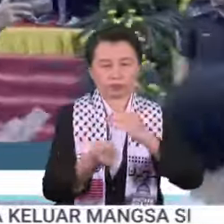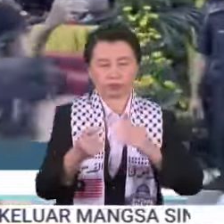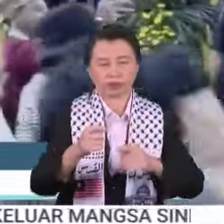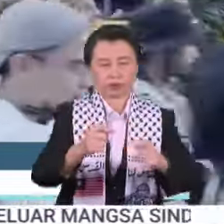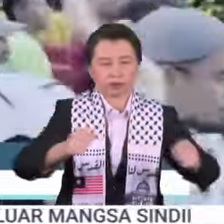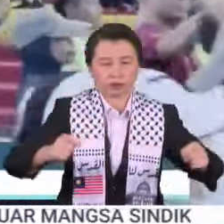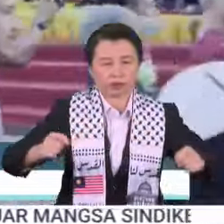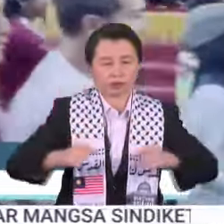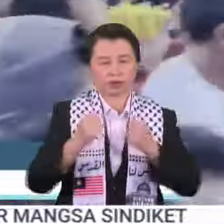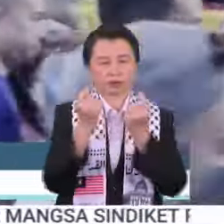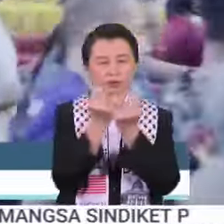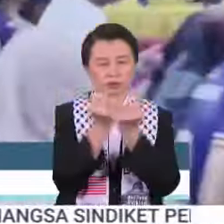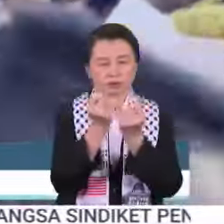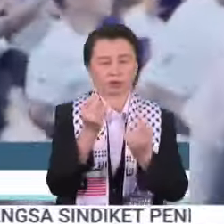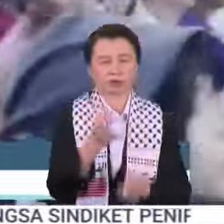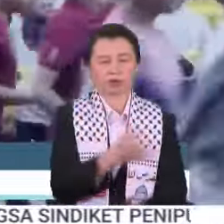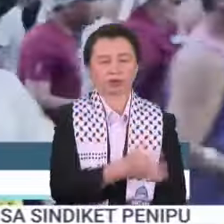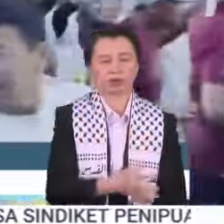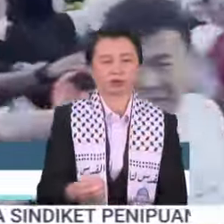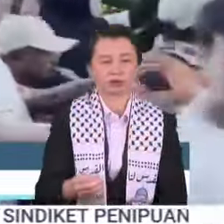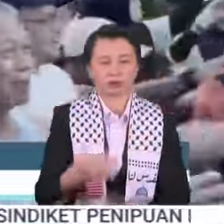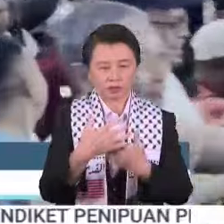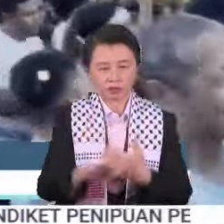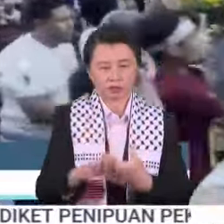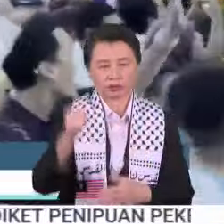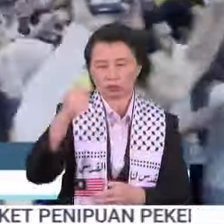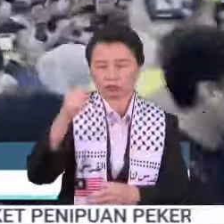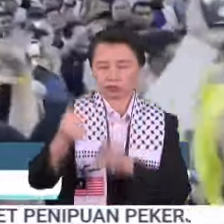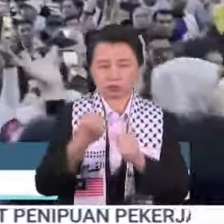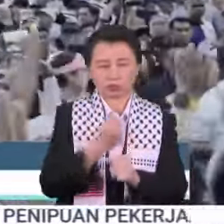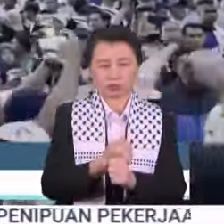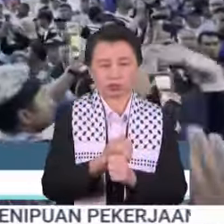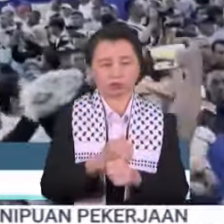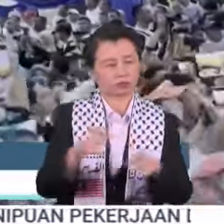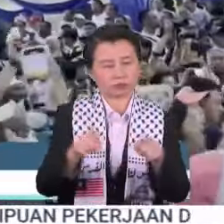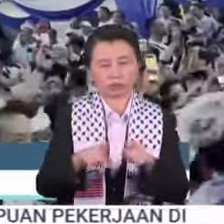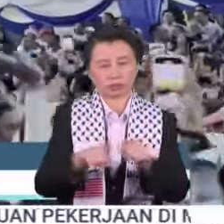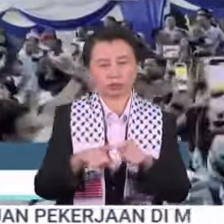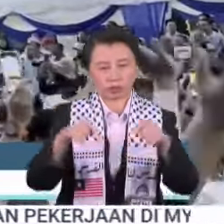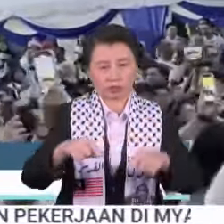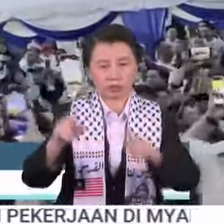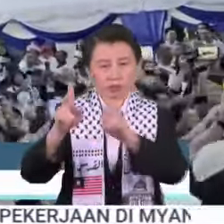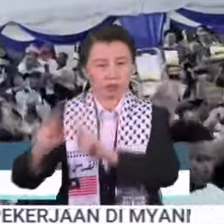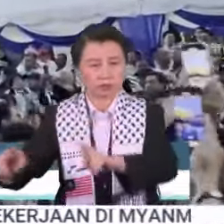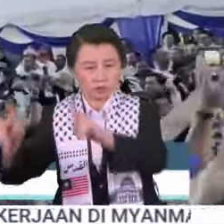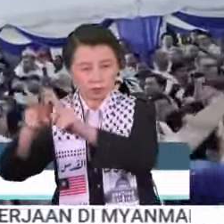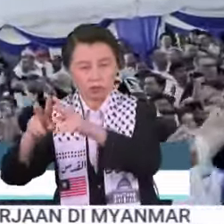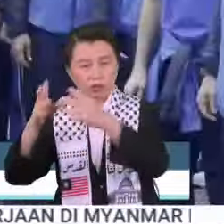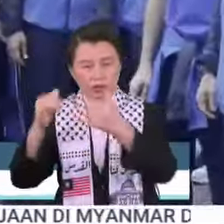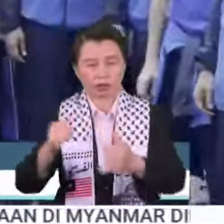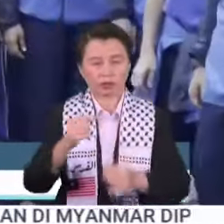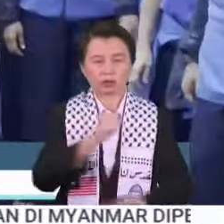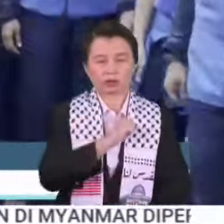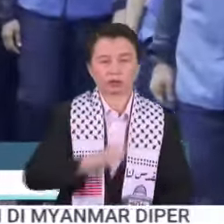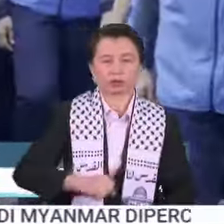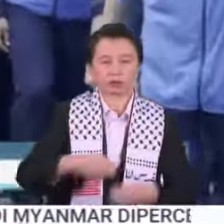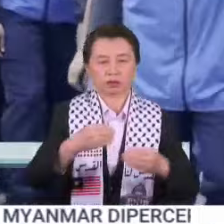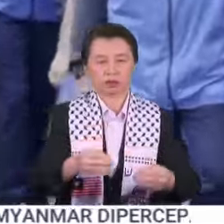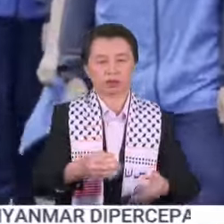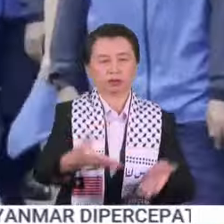Taiping dan Padang Esplande. Setelah 10 tahun acara sama berlangsung di Kuala Kangsa, kali ini Sultan Nazrin